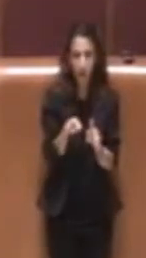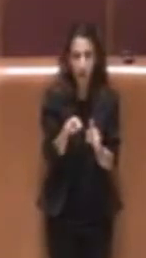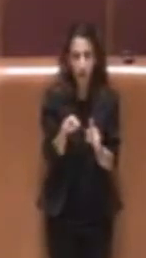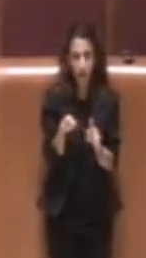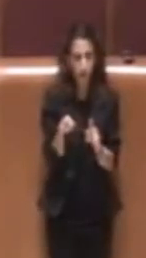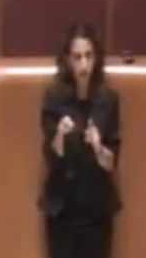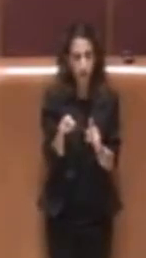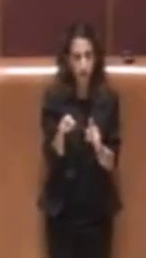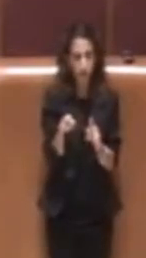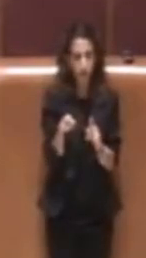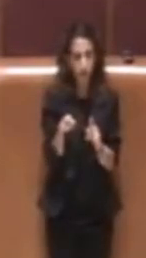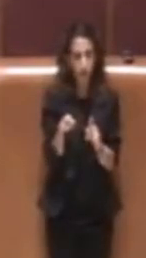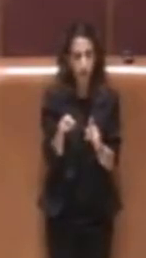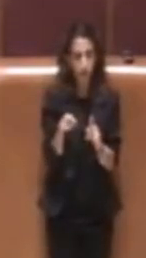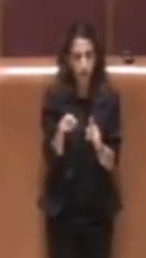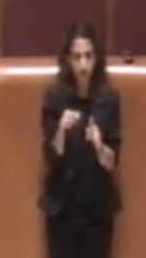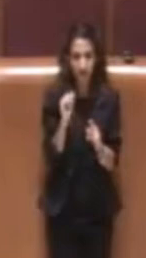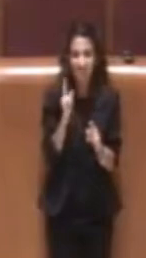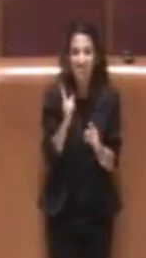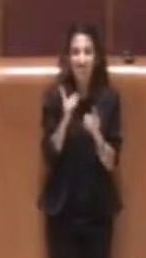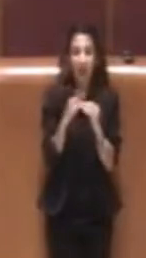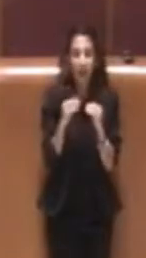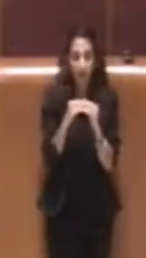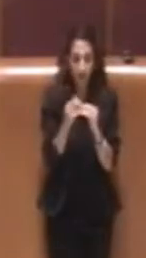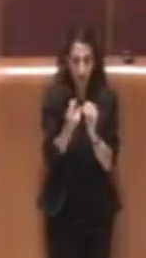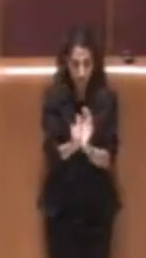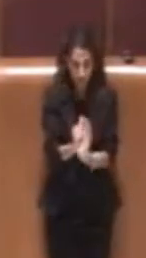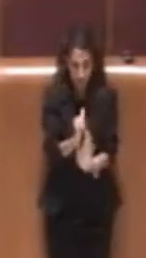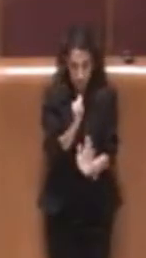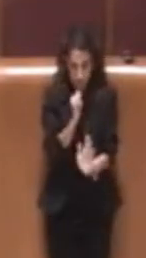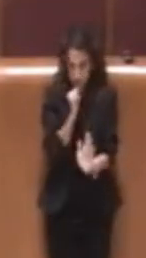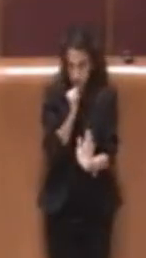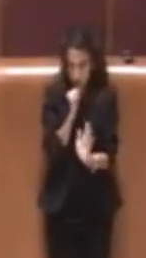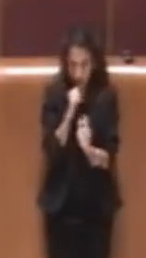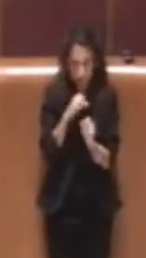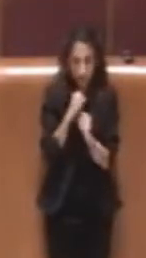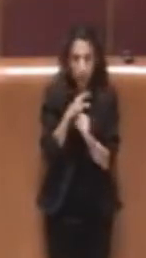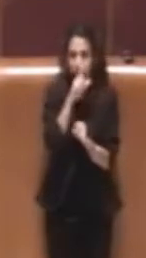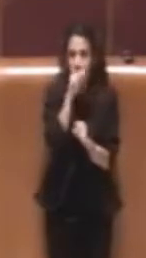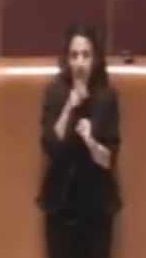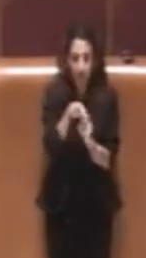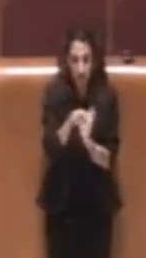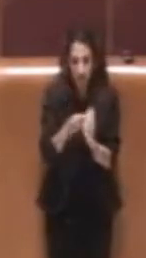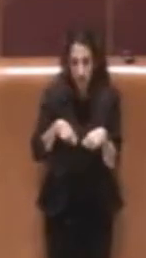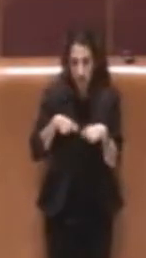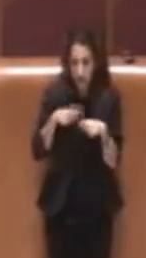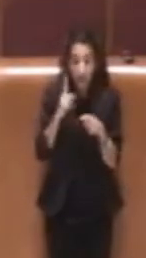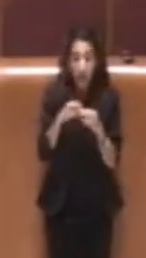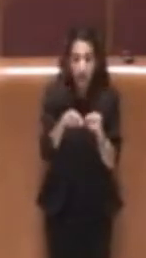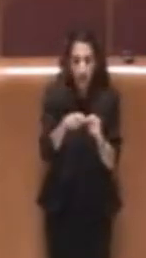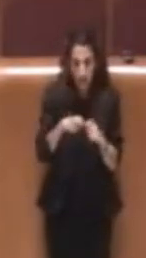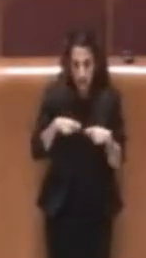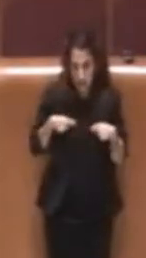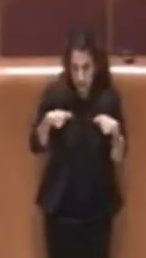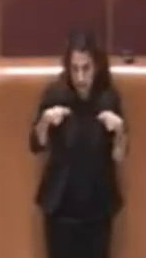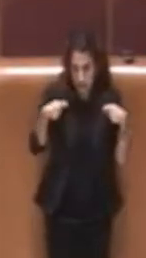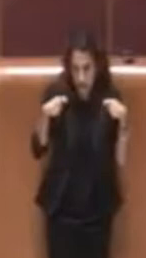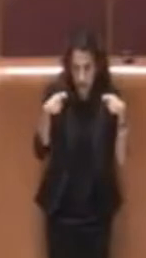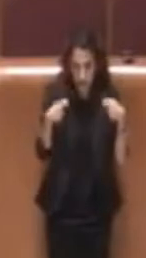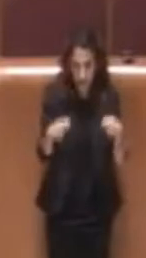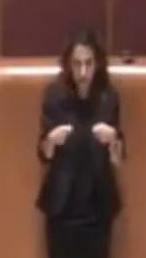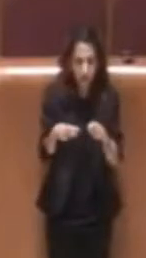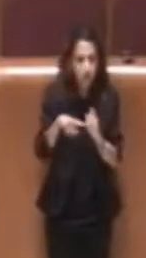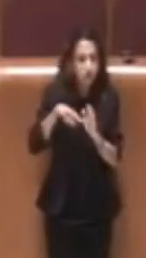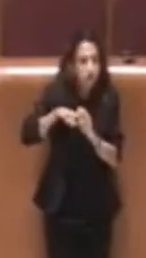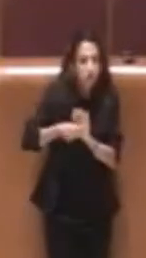essere la grande opera più costosa in assoluto nella storia di questo paese, perché parliamo ovviamente di un sottopasso lungo chilometri